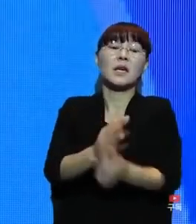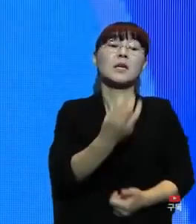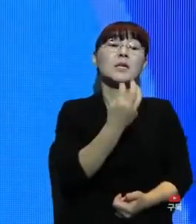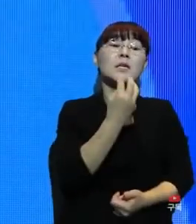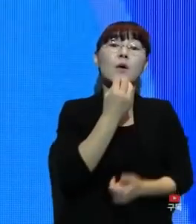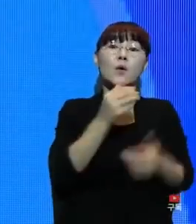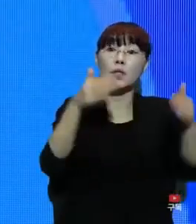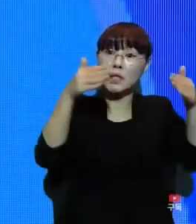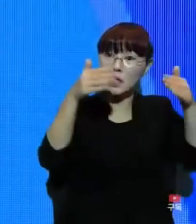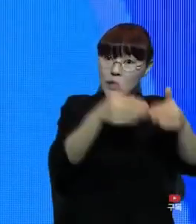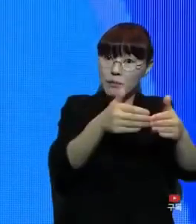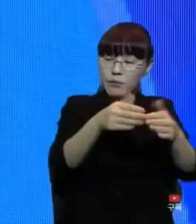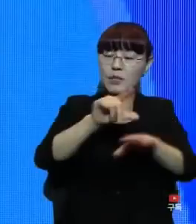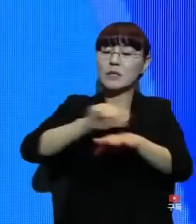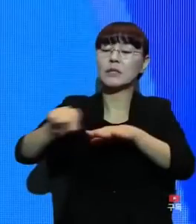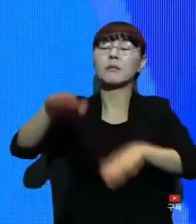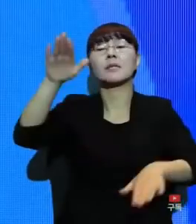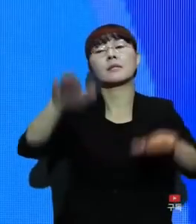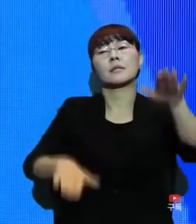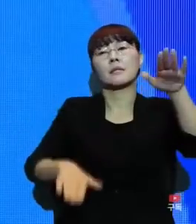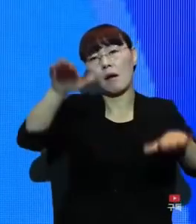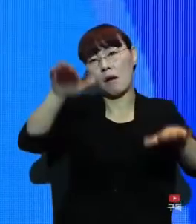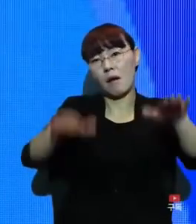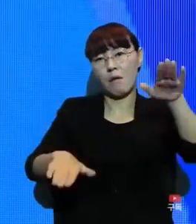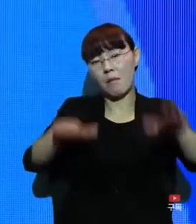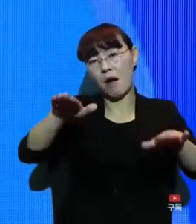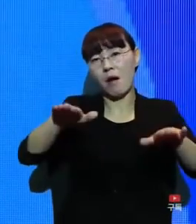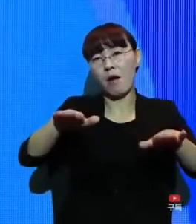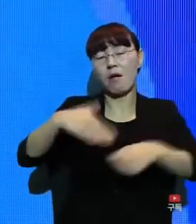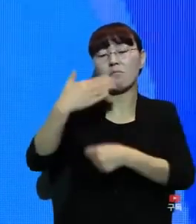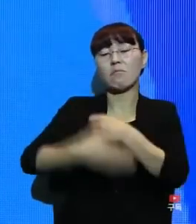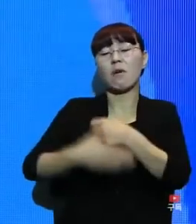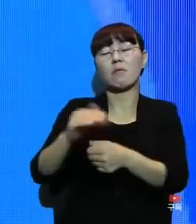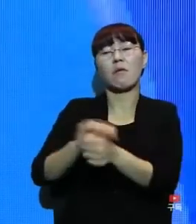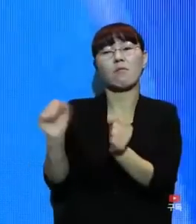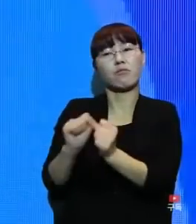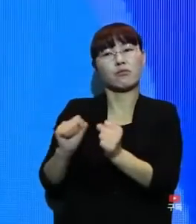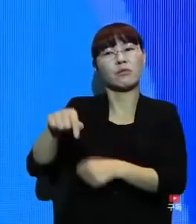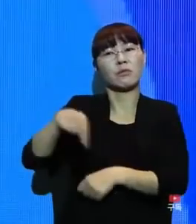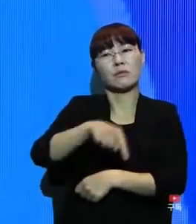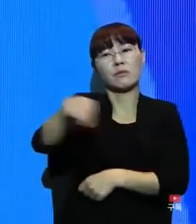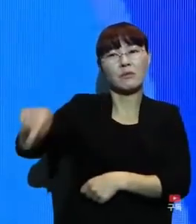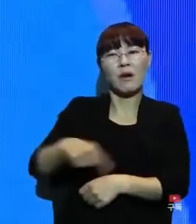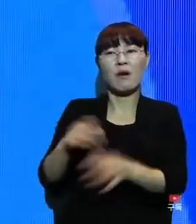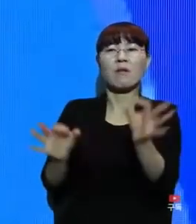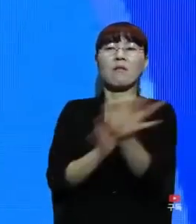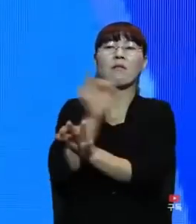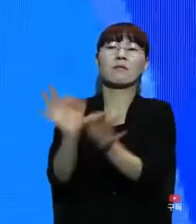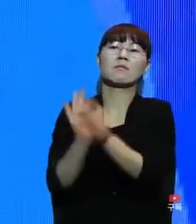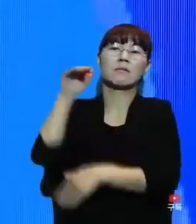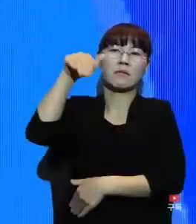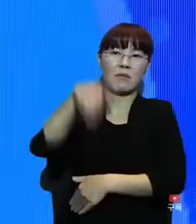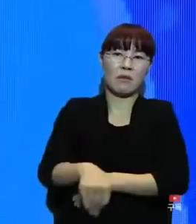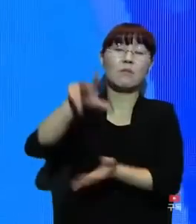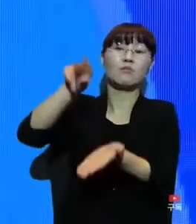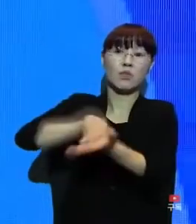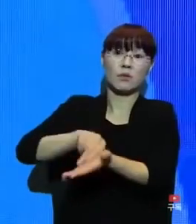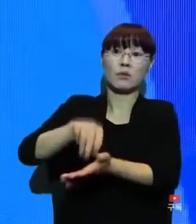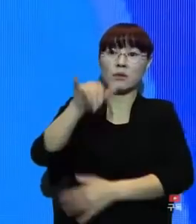집중 그리고 지방 차별에 따른 신박한 대구 경북 지역의 지역경제 침체 였읍니다